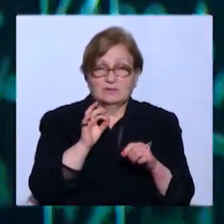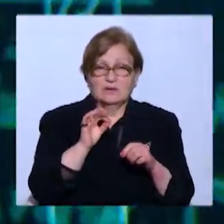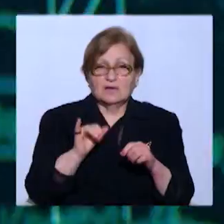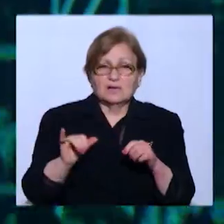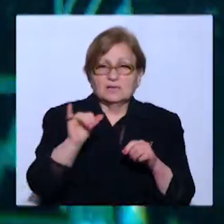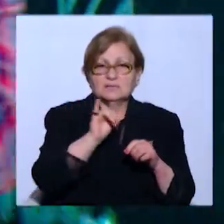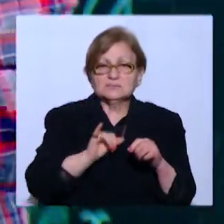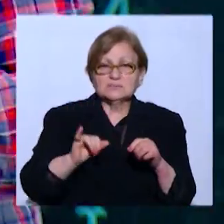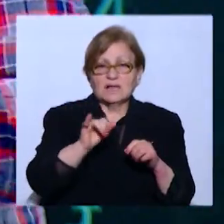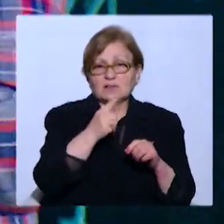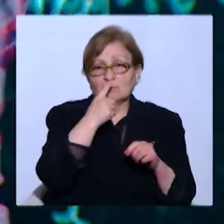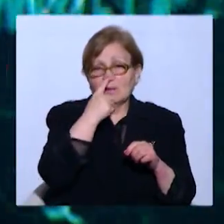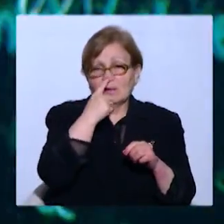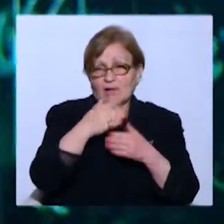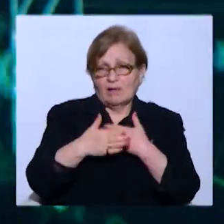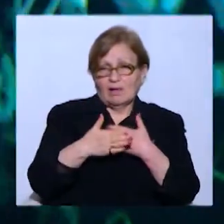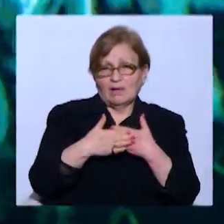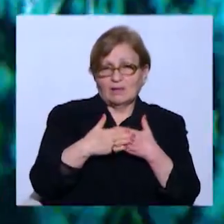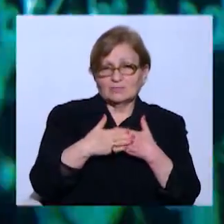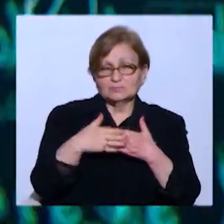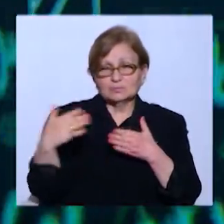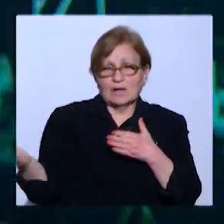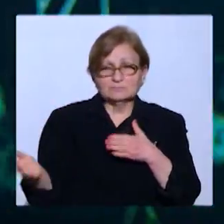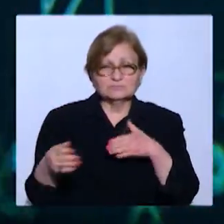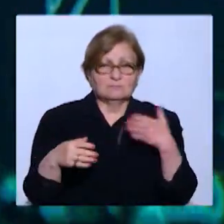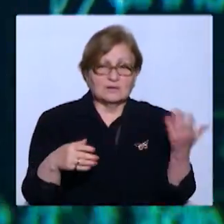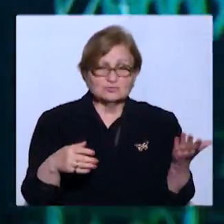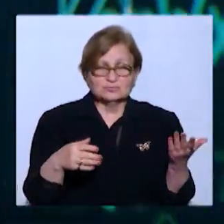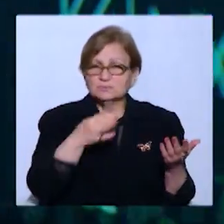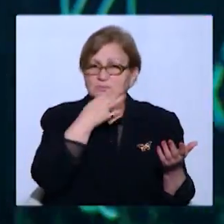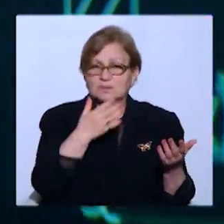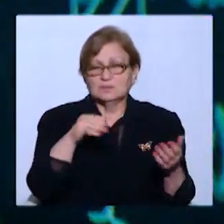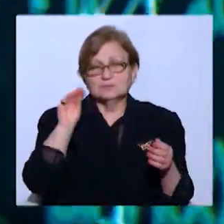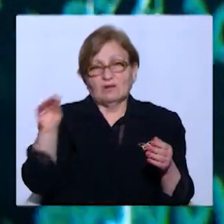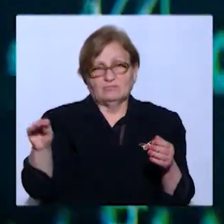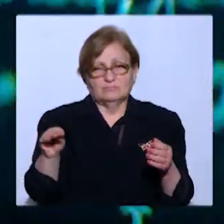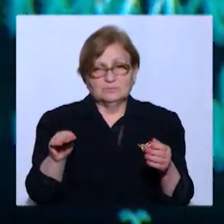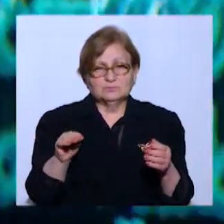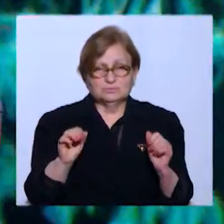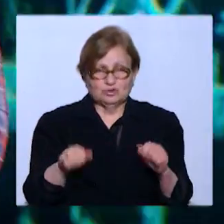სადმე აქვე დავდოთ, რომელიმე მხარეს, ან მარცხნივ ან მარჯვნივ.